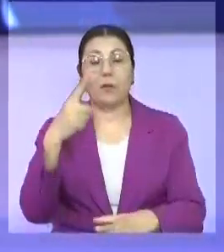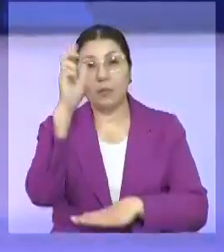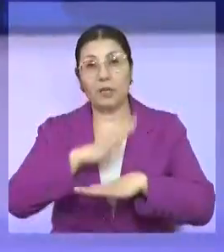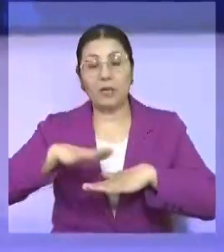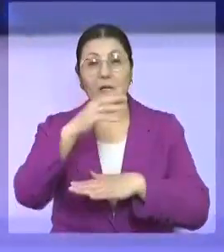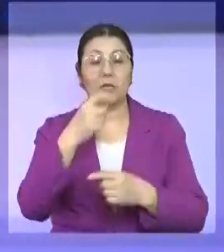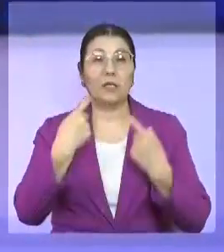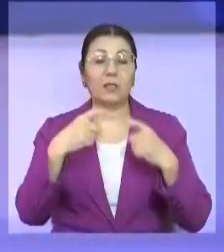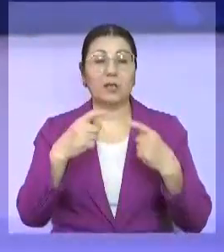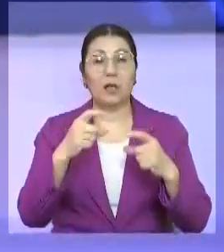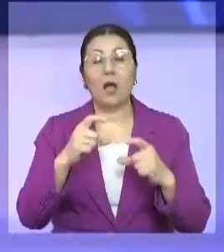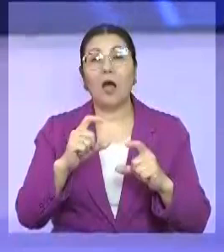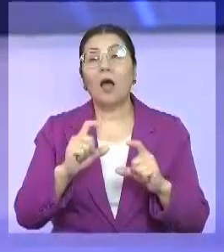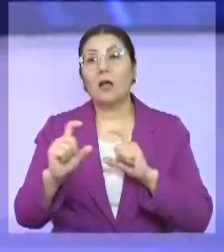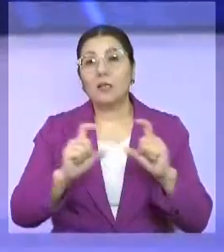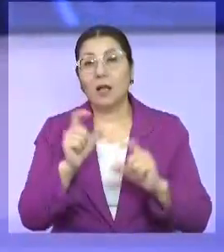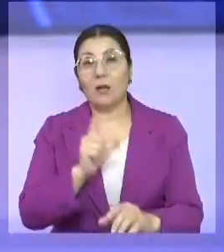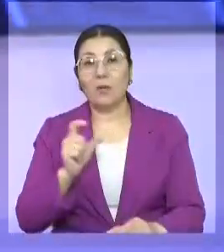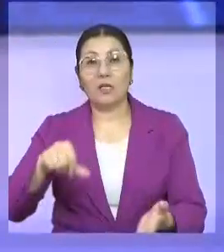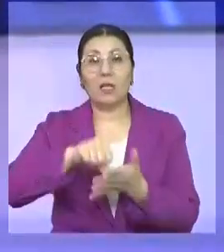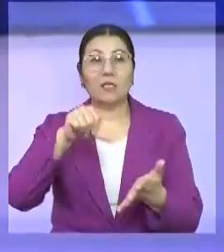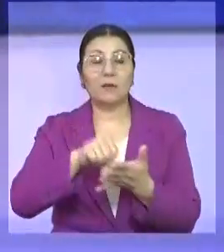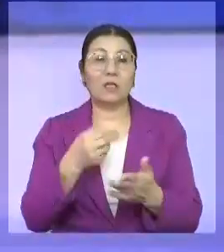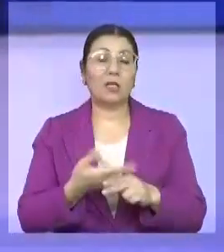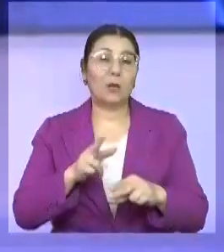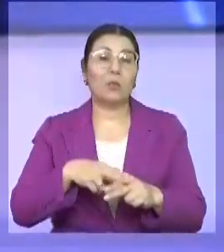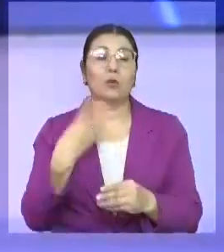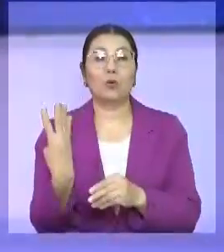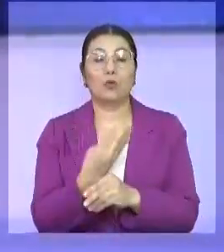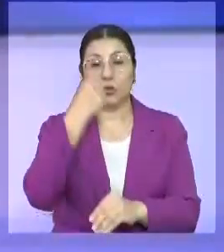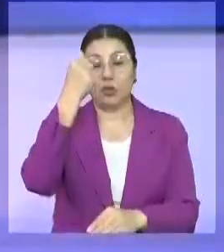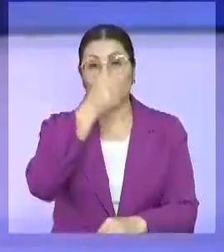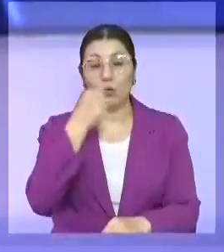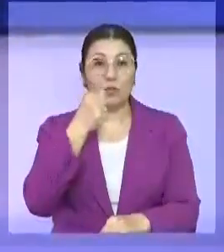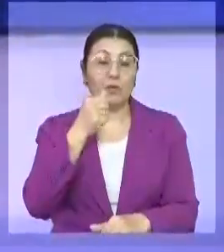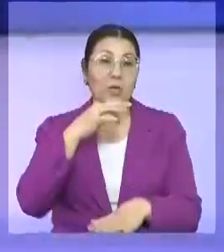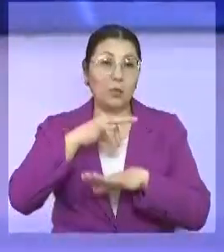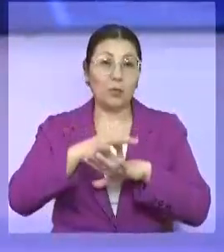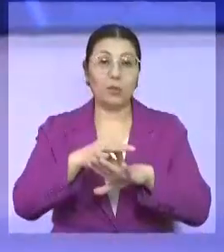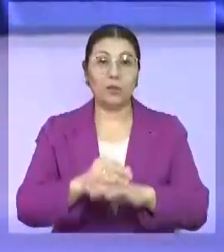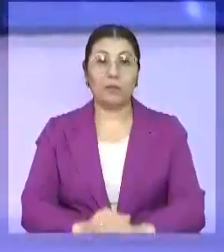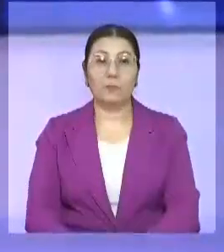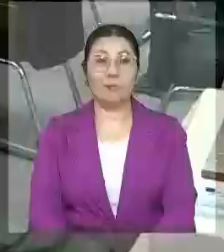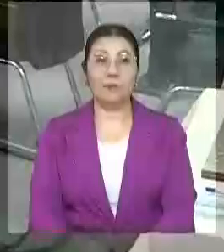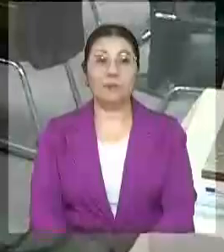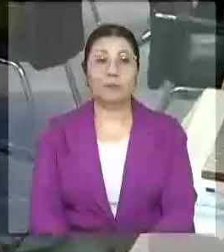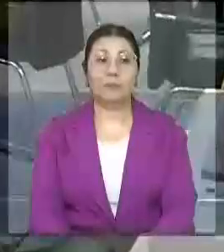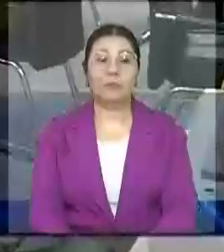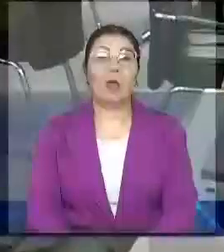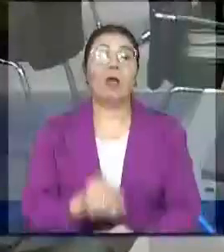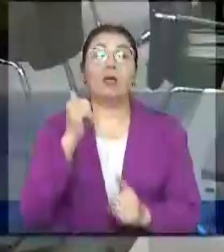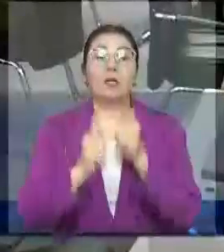шахматшылар қатысып жатыр. Владимир Дворковичтің мемориалы деп аталған турнир осымен 4-ші рет дәстүрлі түрде ұйымдастырылды.